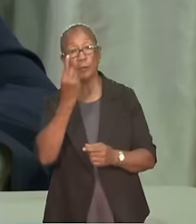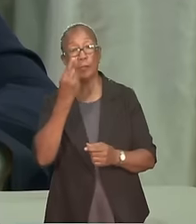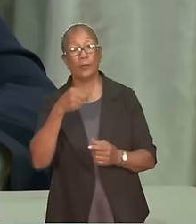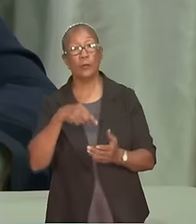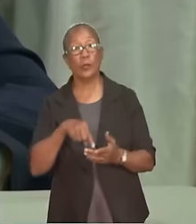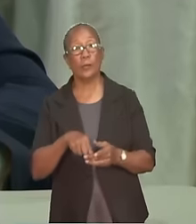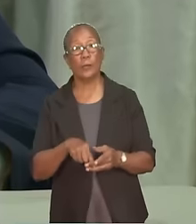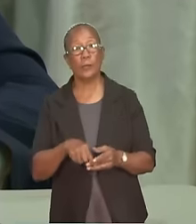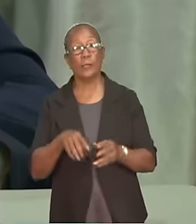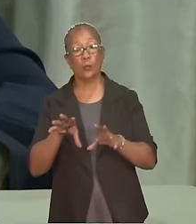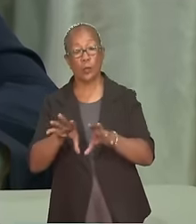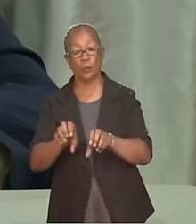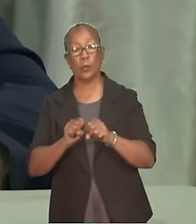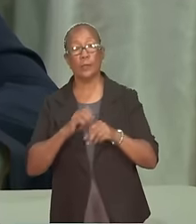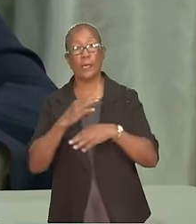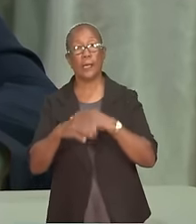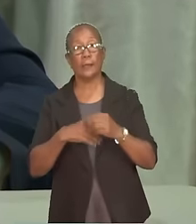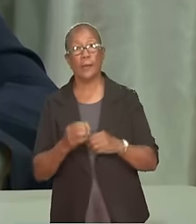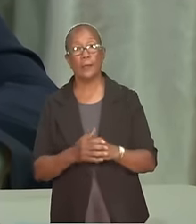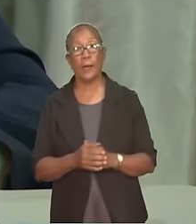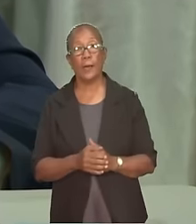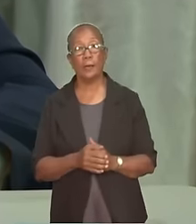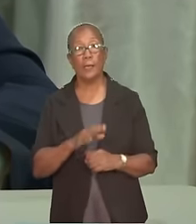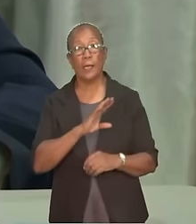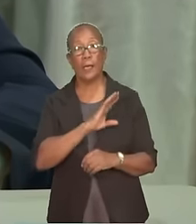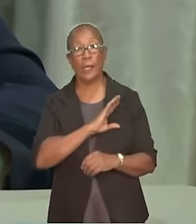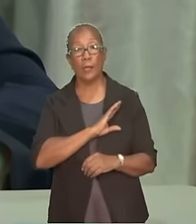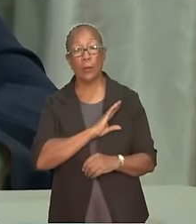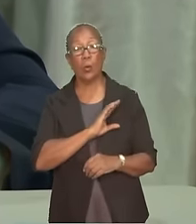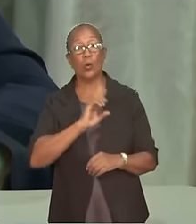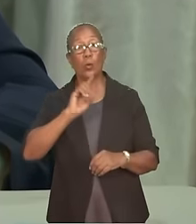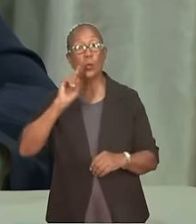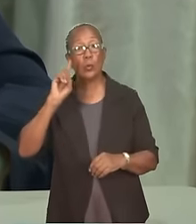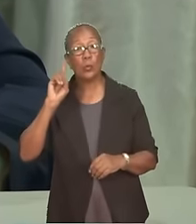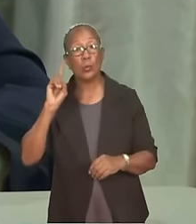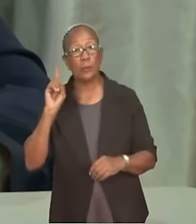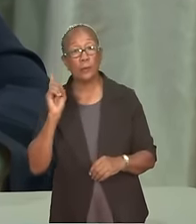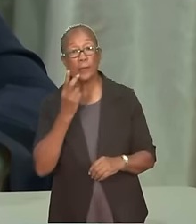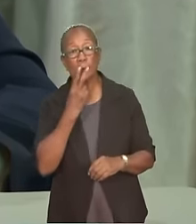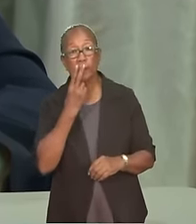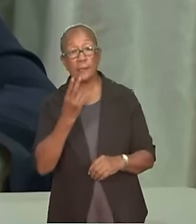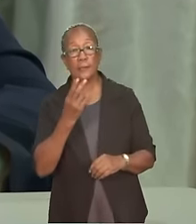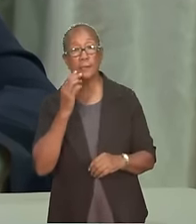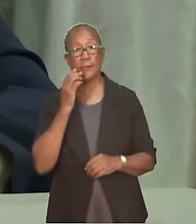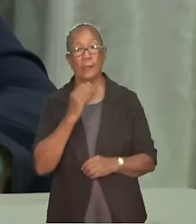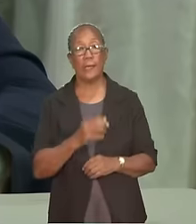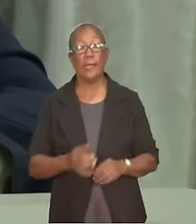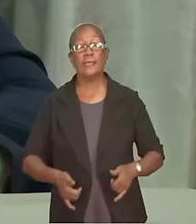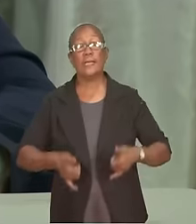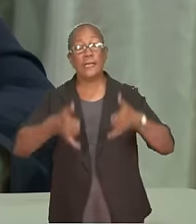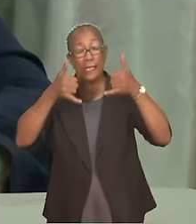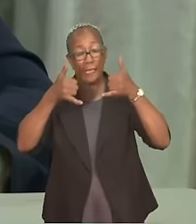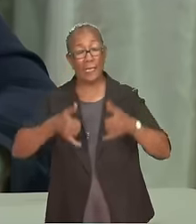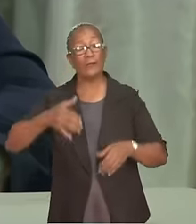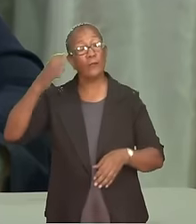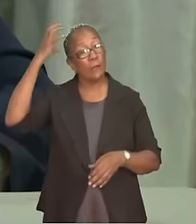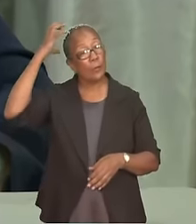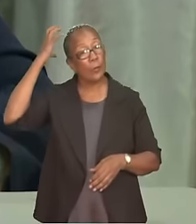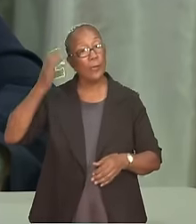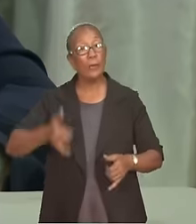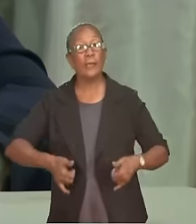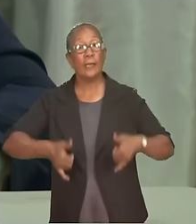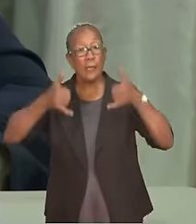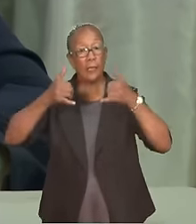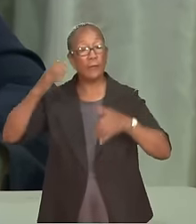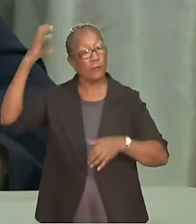wat aangepakt gaat worden. En hier gaan we ook drastische wijzigingen zien. Er zijn veel problemen. Er zijn veel problemen